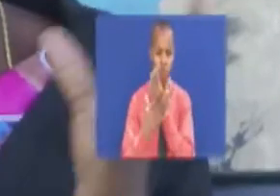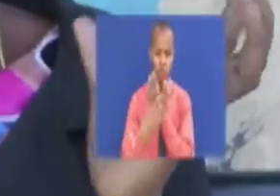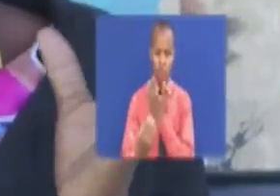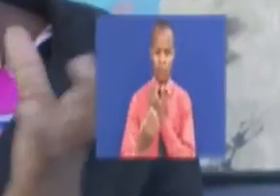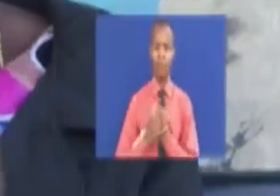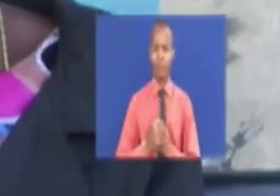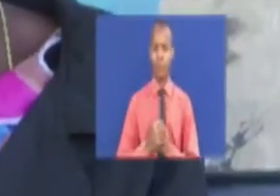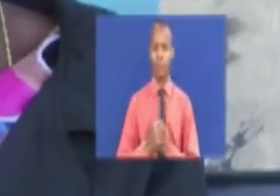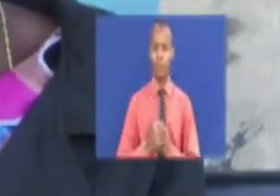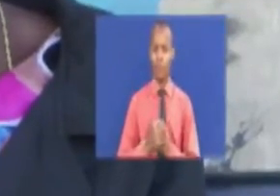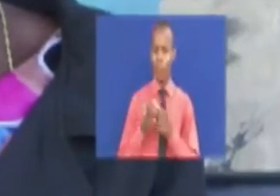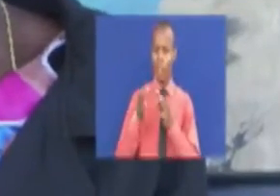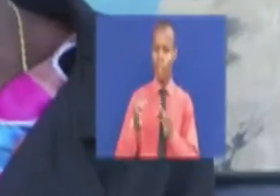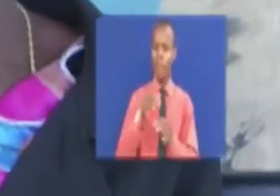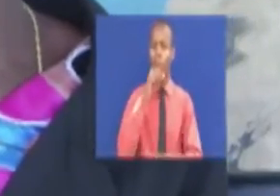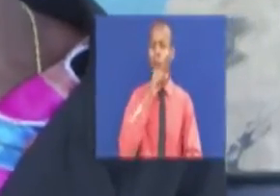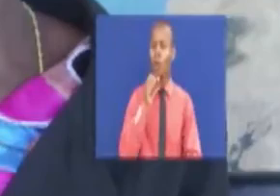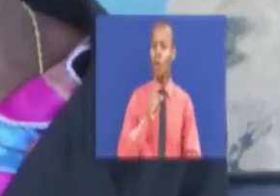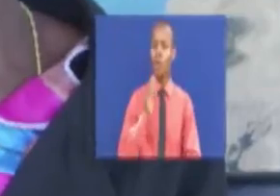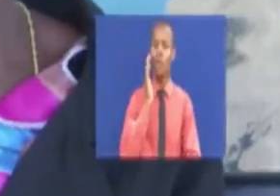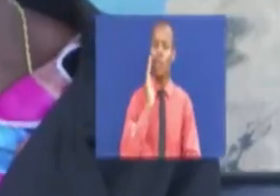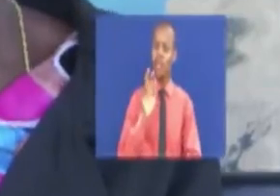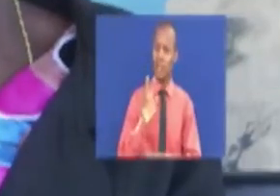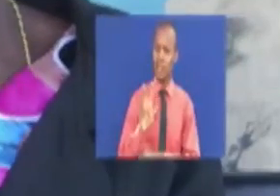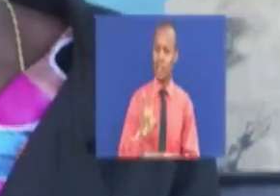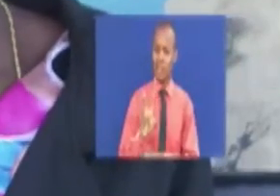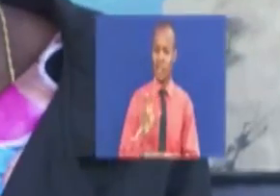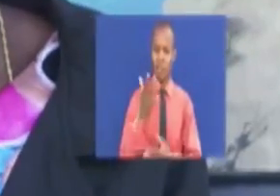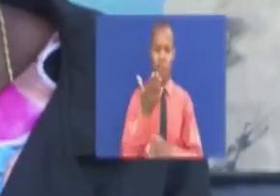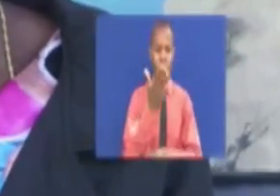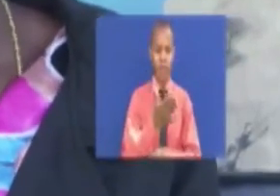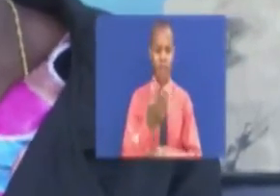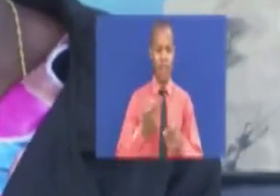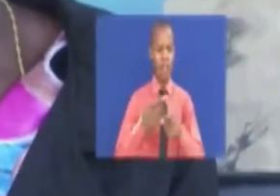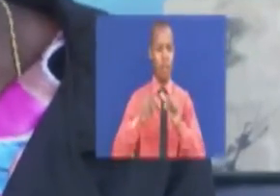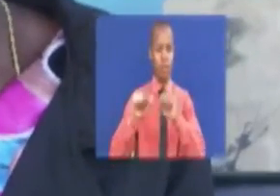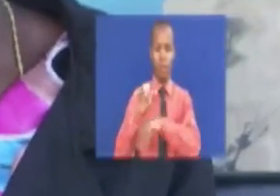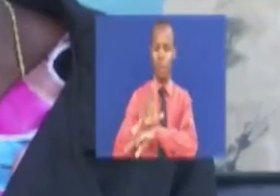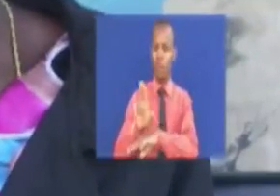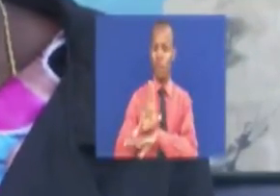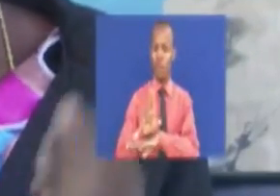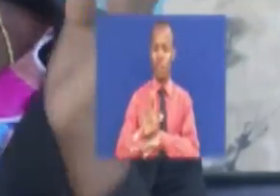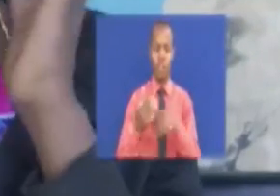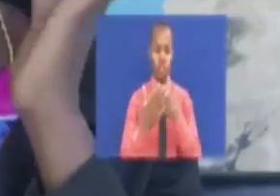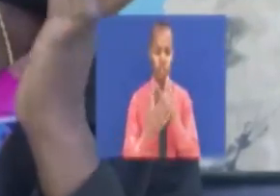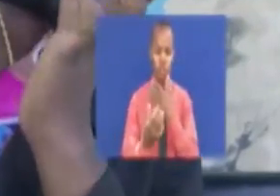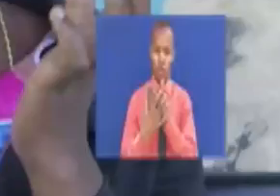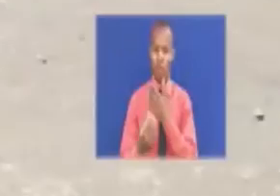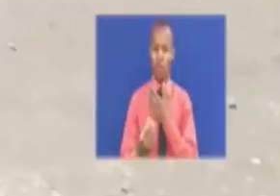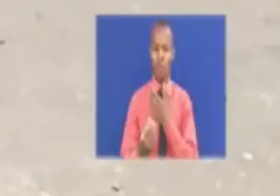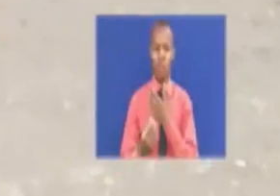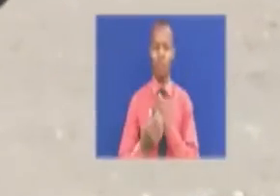akiona nyanyake ni panga, na yeye anachukua pipe ndio panga yake. Anaanza kufanya mambo, yani ako na